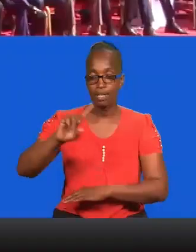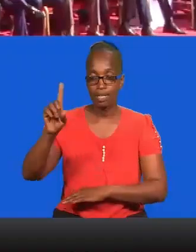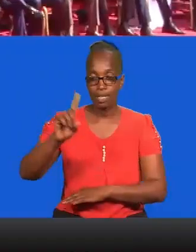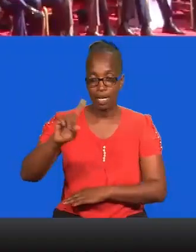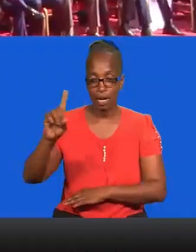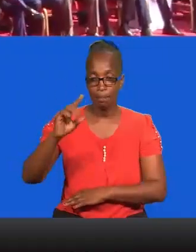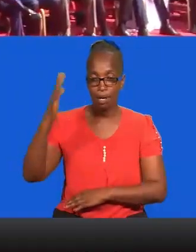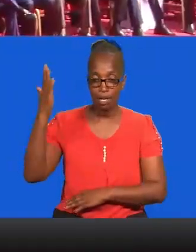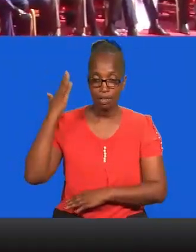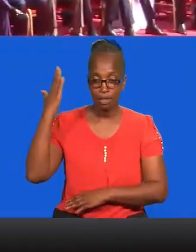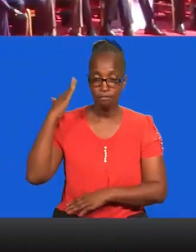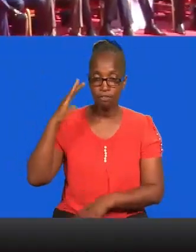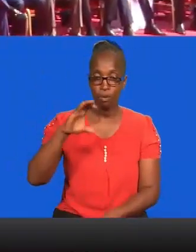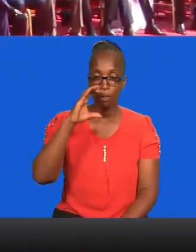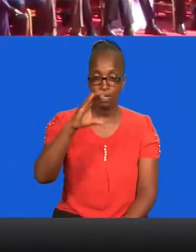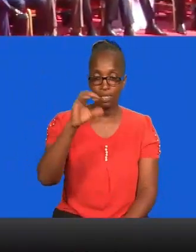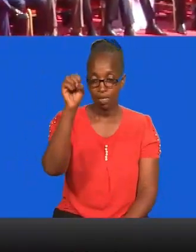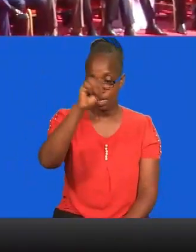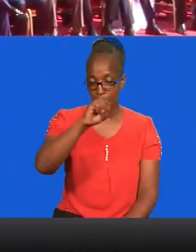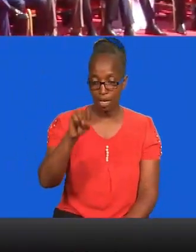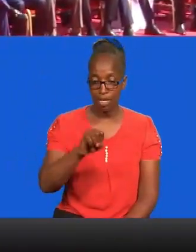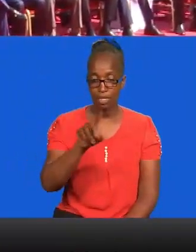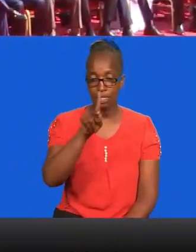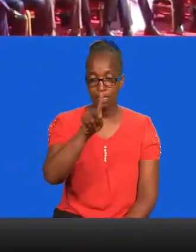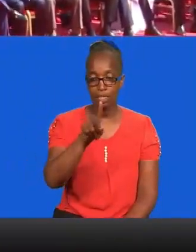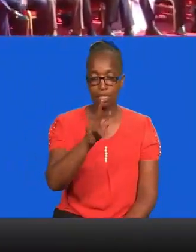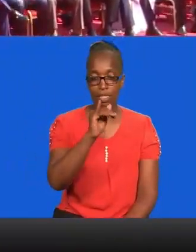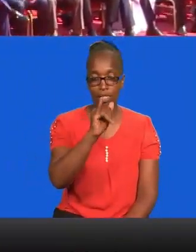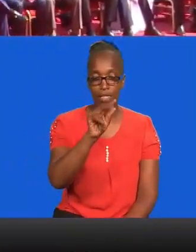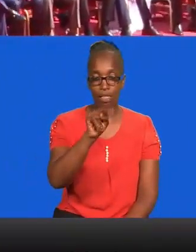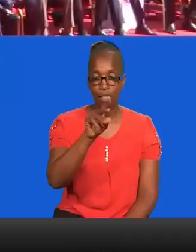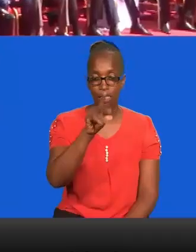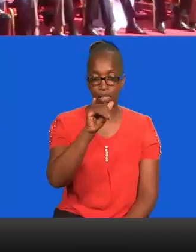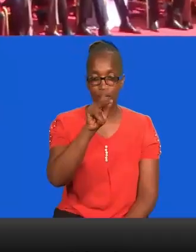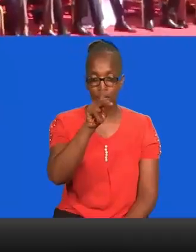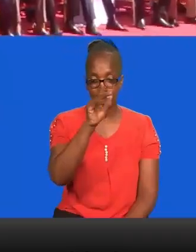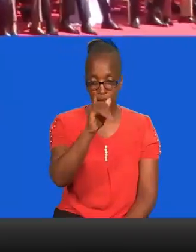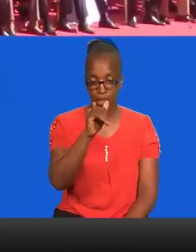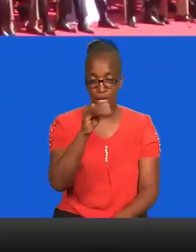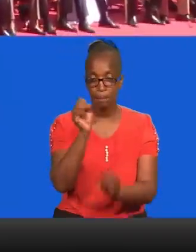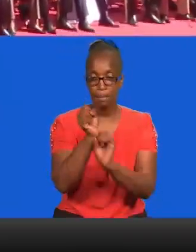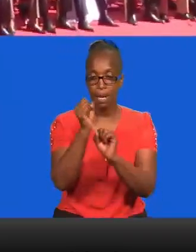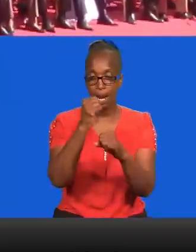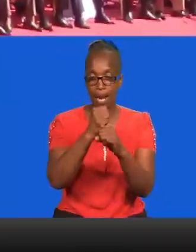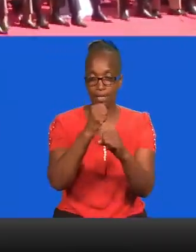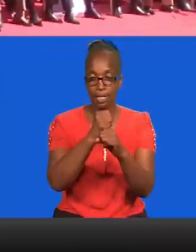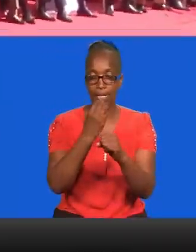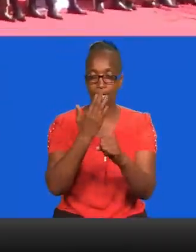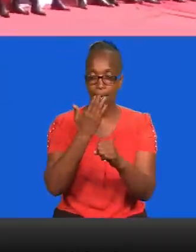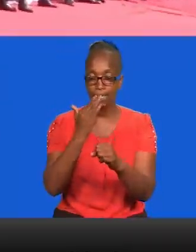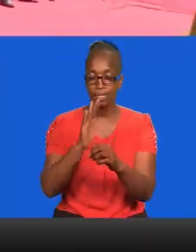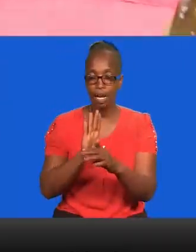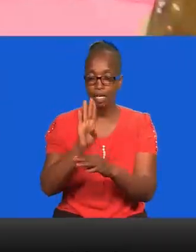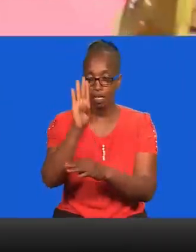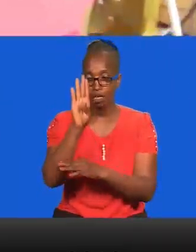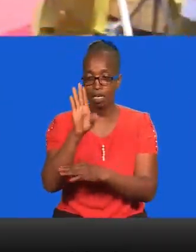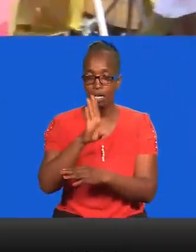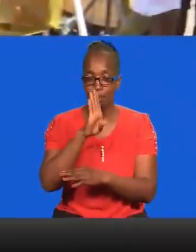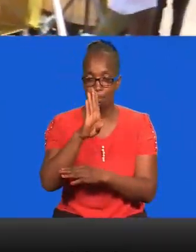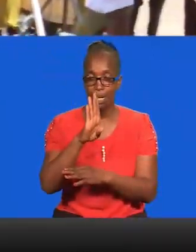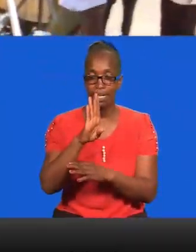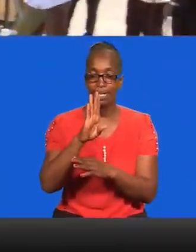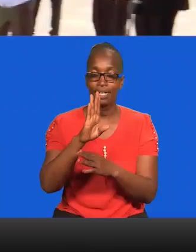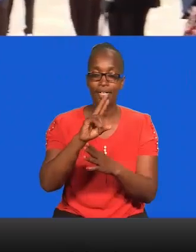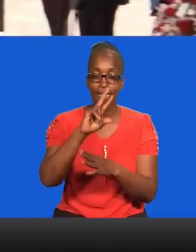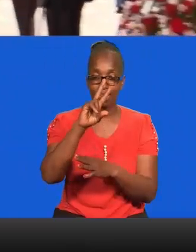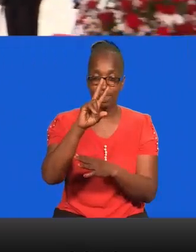Nairobi, aliyekuwa waziri wa usalama wa ndani Profesa Kidhure Kindiki alikula kiapo kama naibu rais wa tatu wa Kenya chini ya